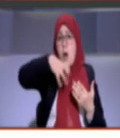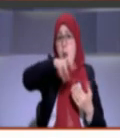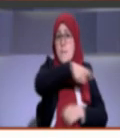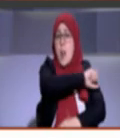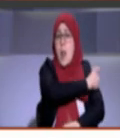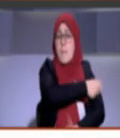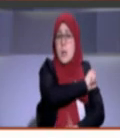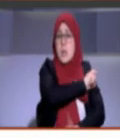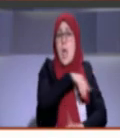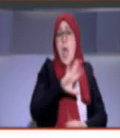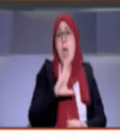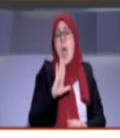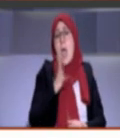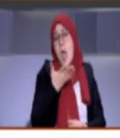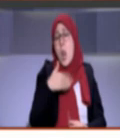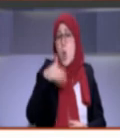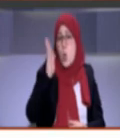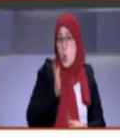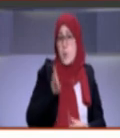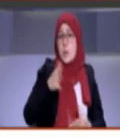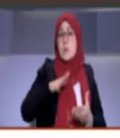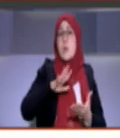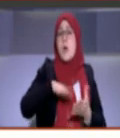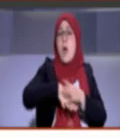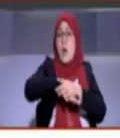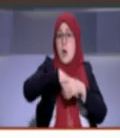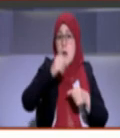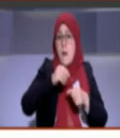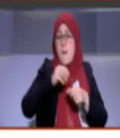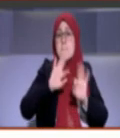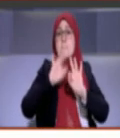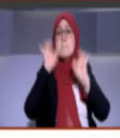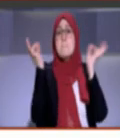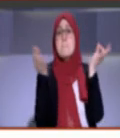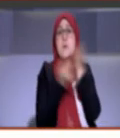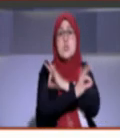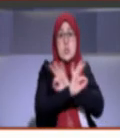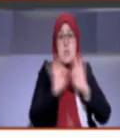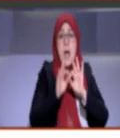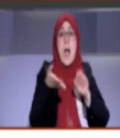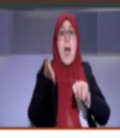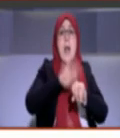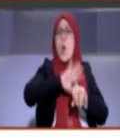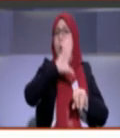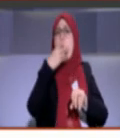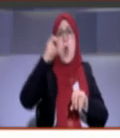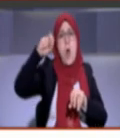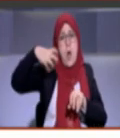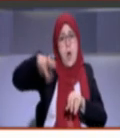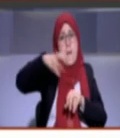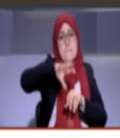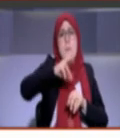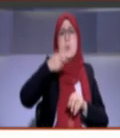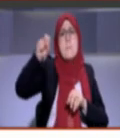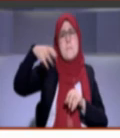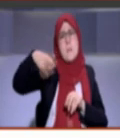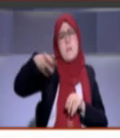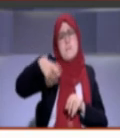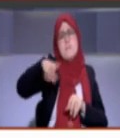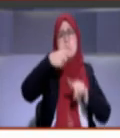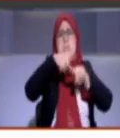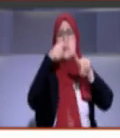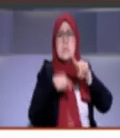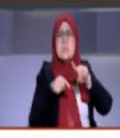هل يمكن ان نطبقها بشكل شامل على كل الاقاليم ام هناك اقاليم توجد بها نسب اصابه